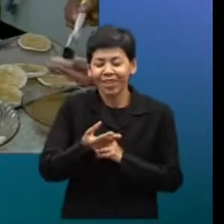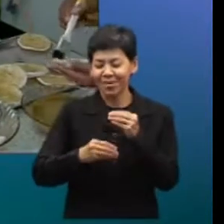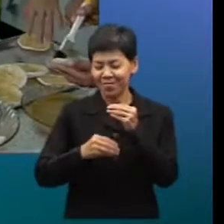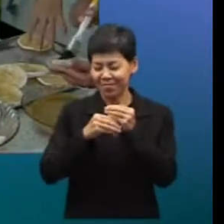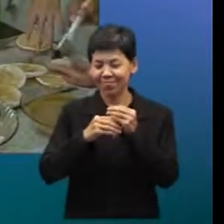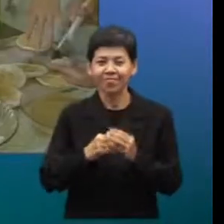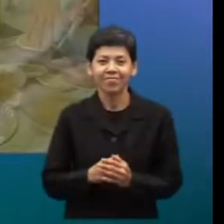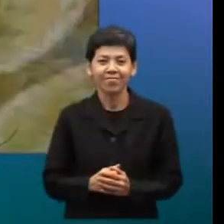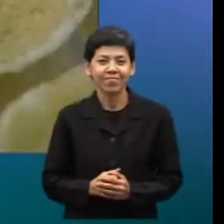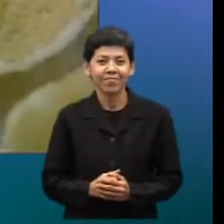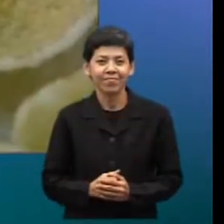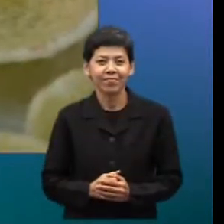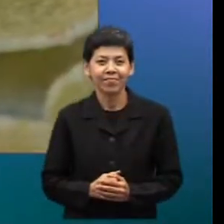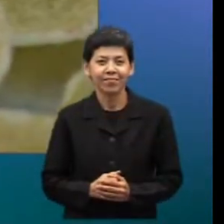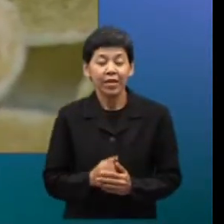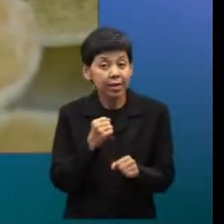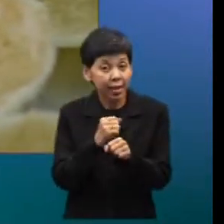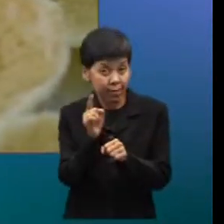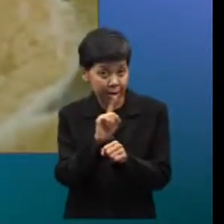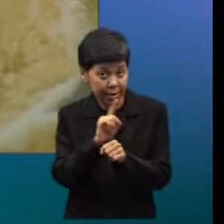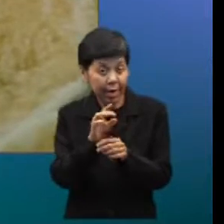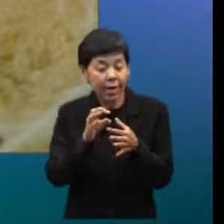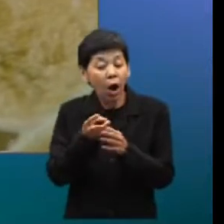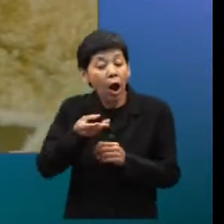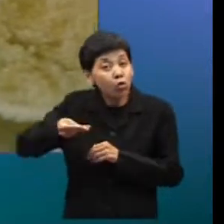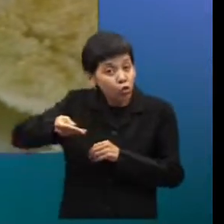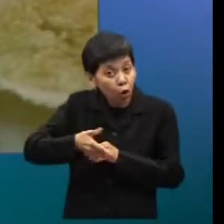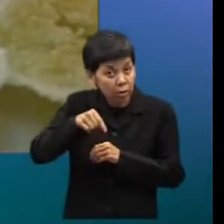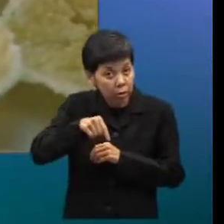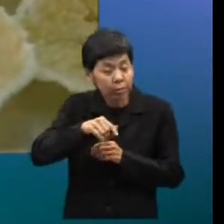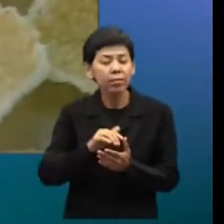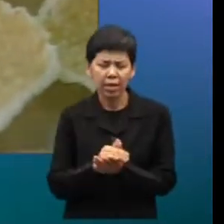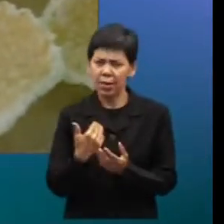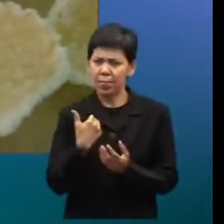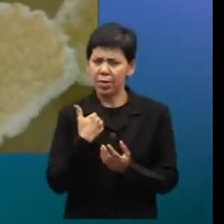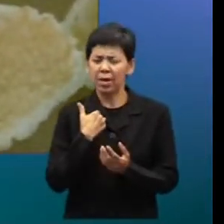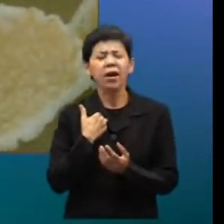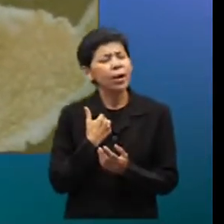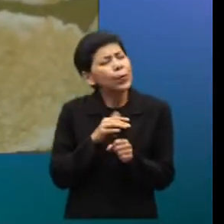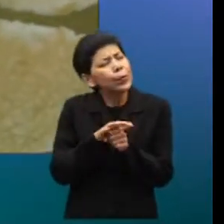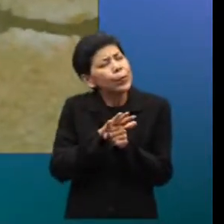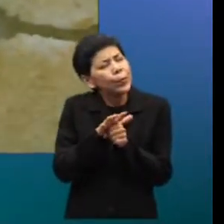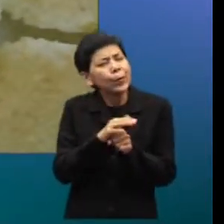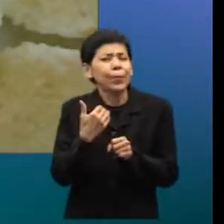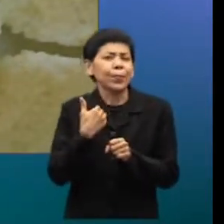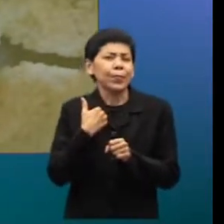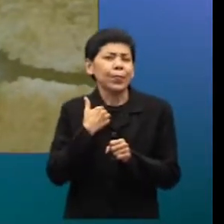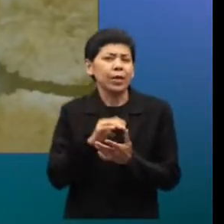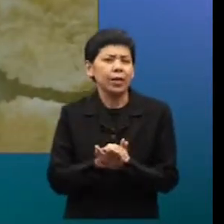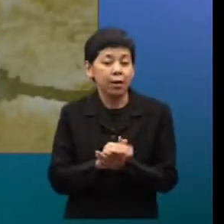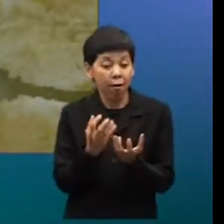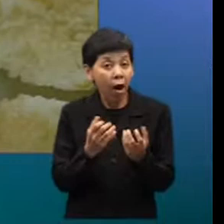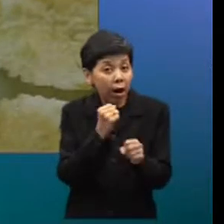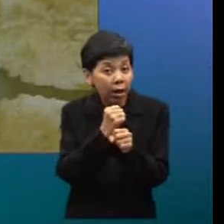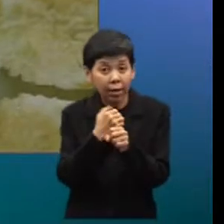แล้วกันครับสำหรับส่วนผสมของข้าวตังหน้าน้ำผักนั้นก็มีไม่มากไม่มายอะไรมาดูส่วน